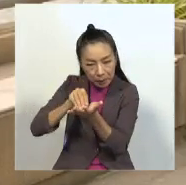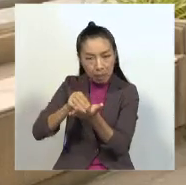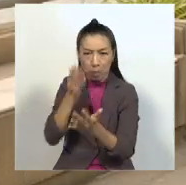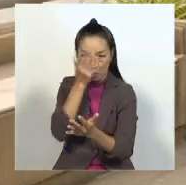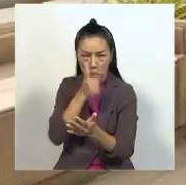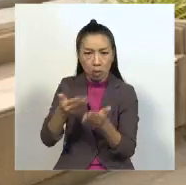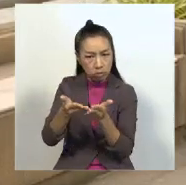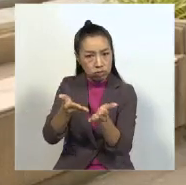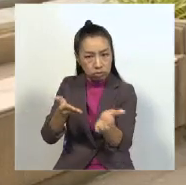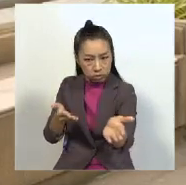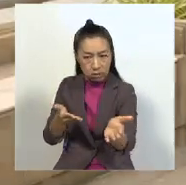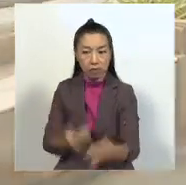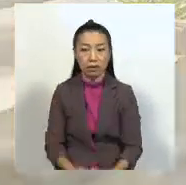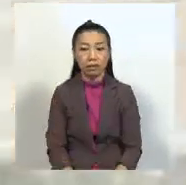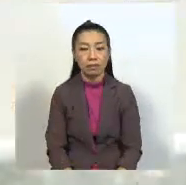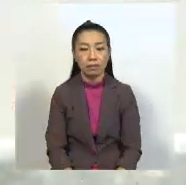ของริ้วขบวนเรือ